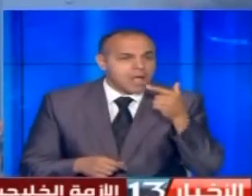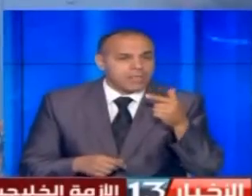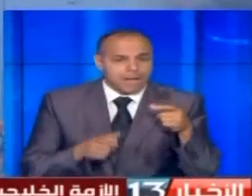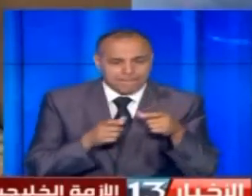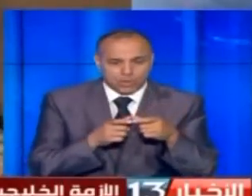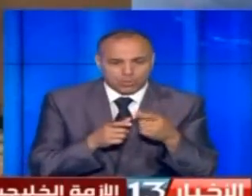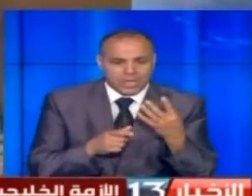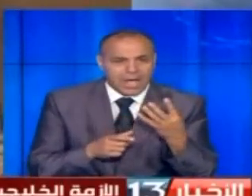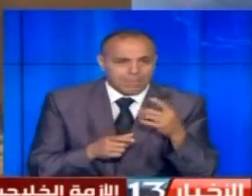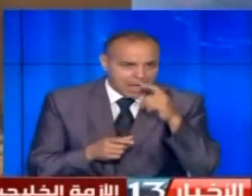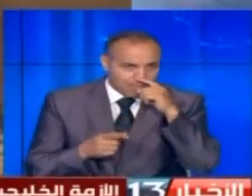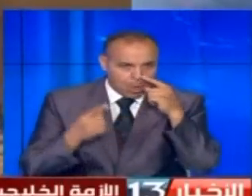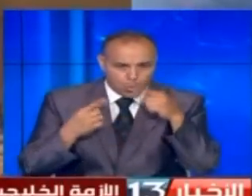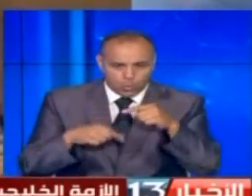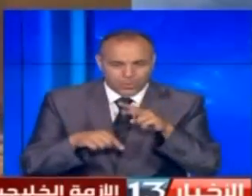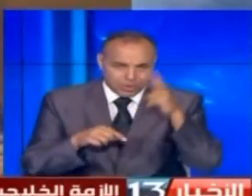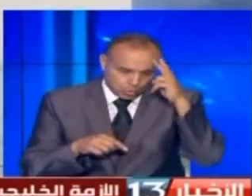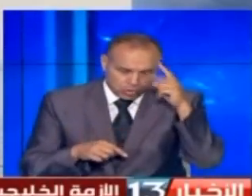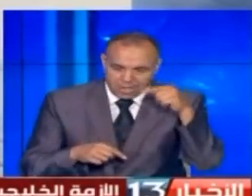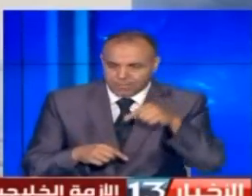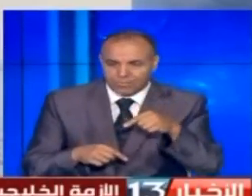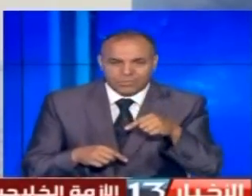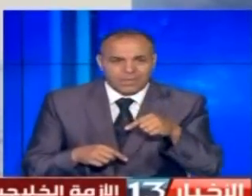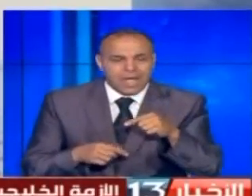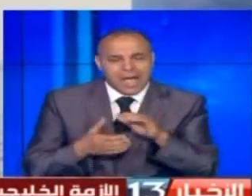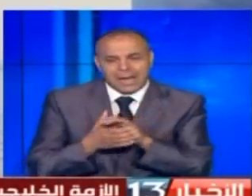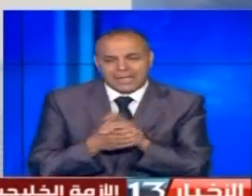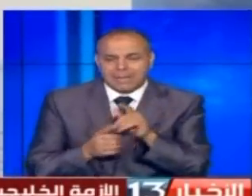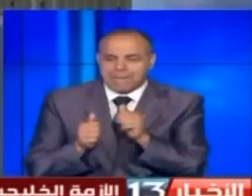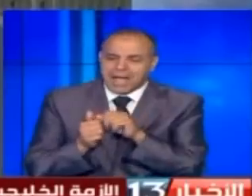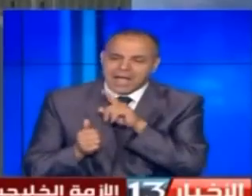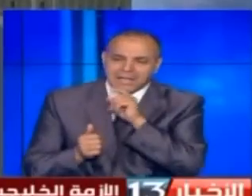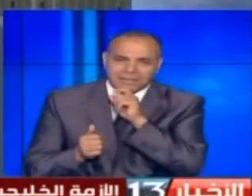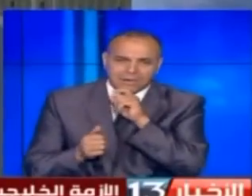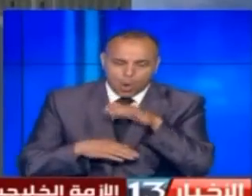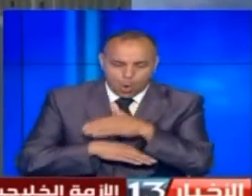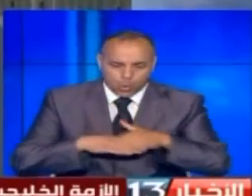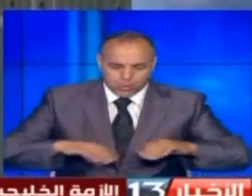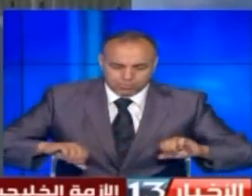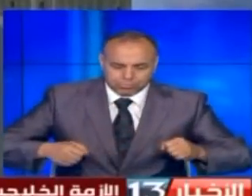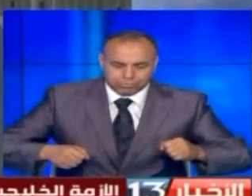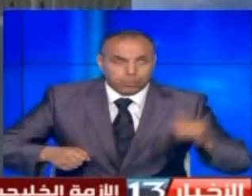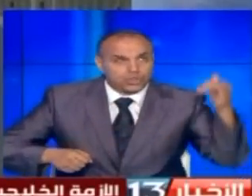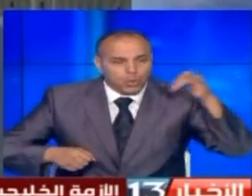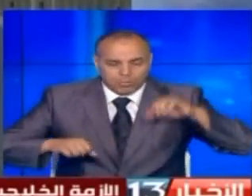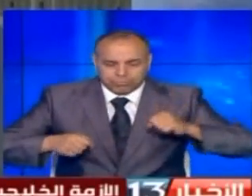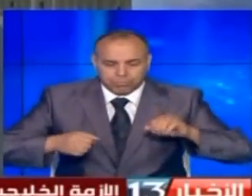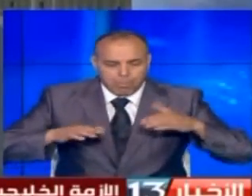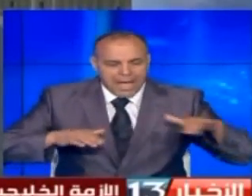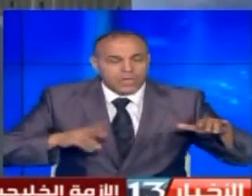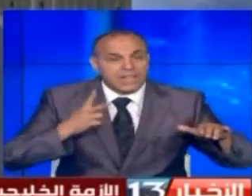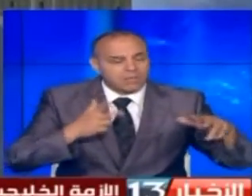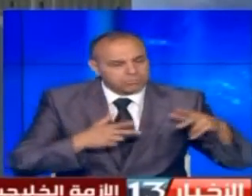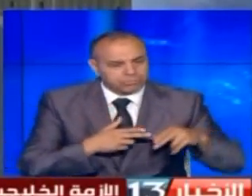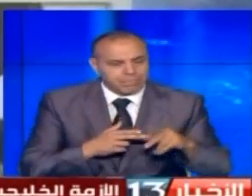مجموعة دول عربية بقيادة السعودية العلاقات مع قطر وأغلقت حدودها البرية والجوية والبحرية